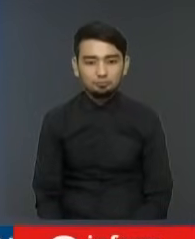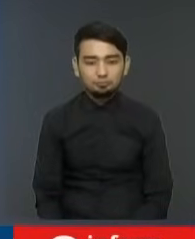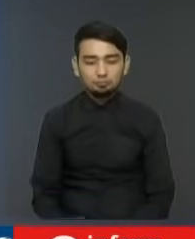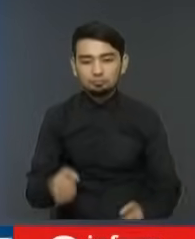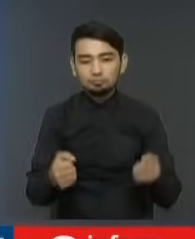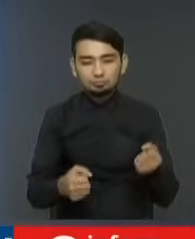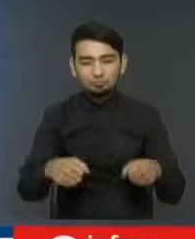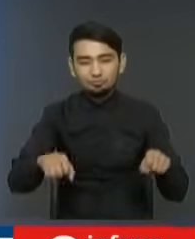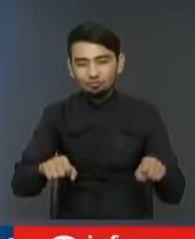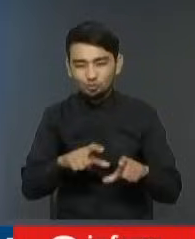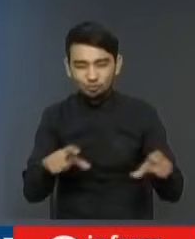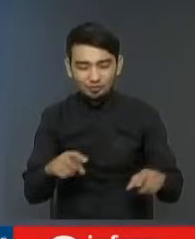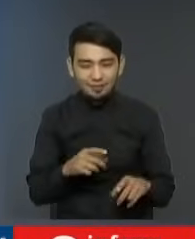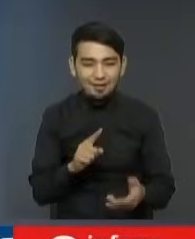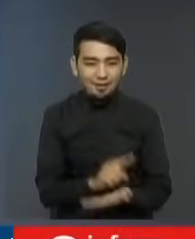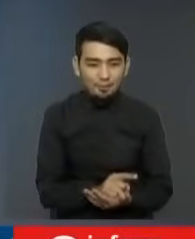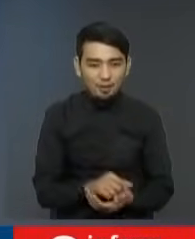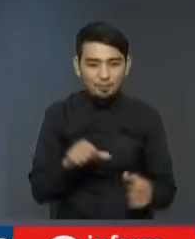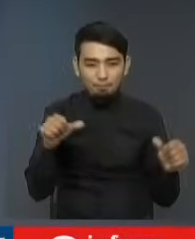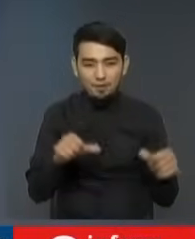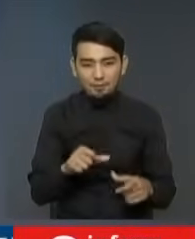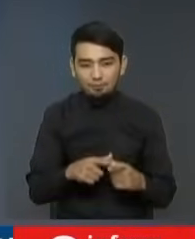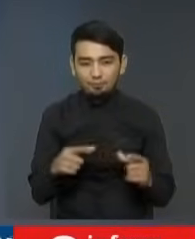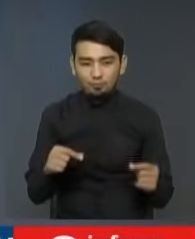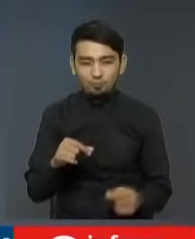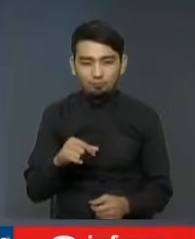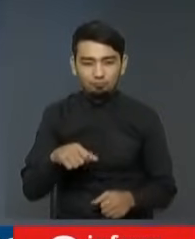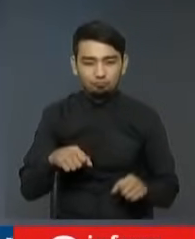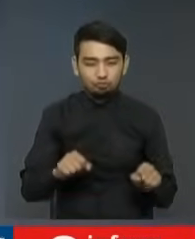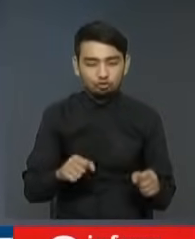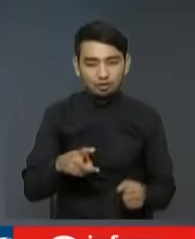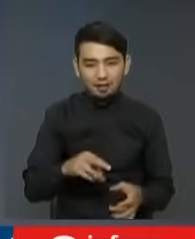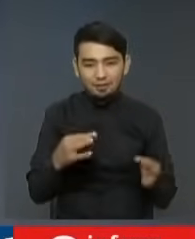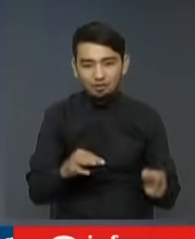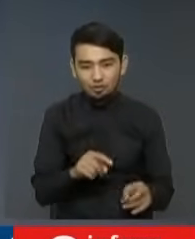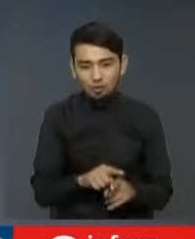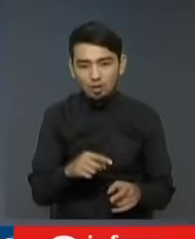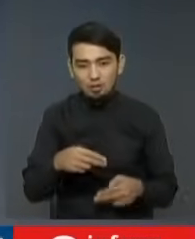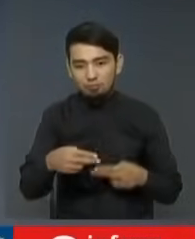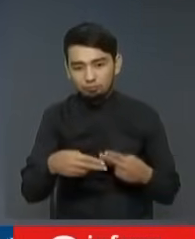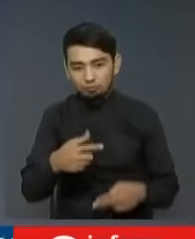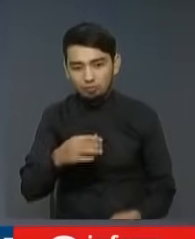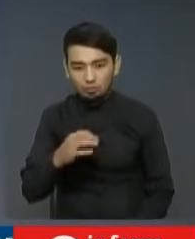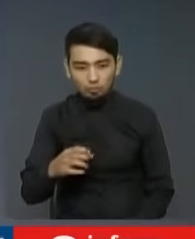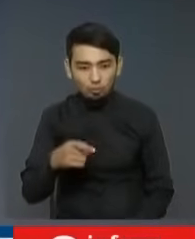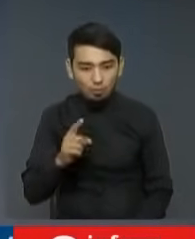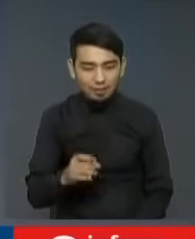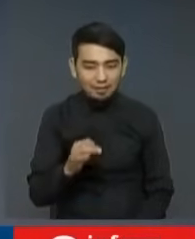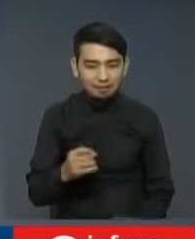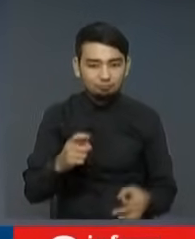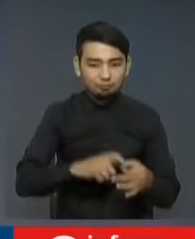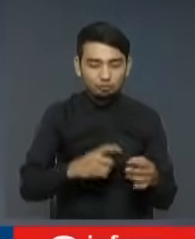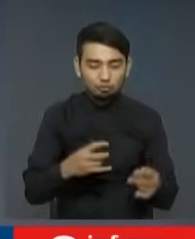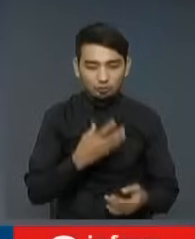Водители мопедов теперь обязаны иметь водительские права. Транспортные средства должны быть с госномерами и зарегистрированными. Соответствующий